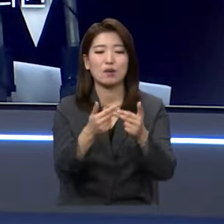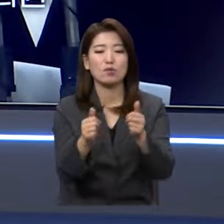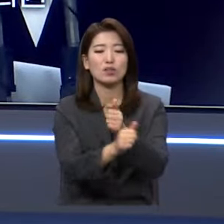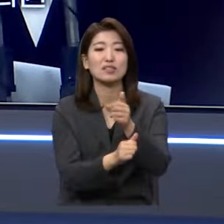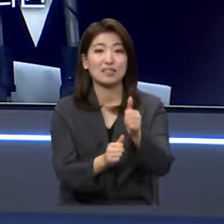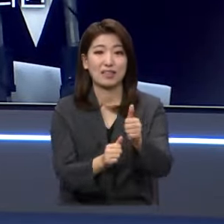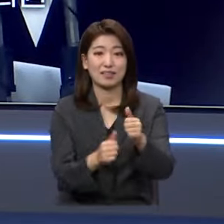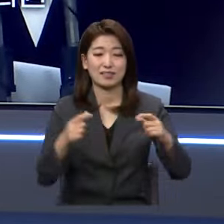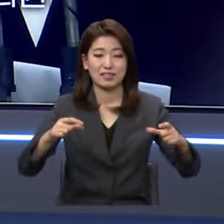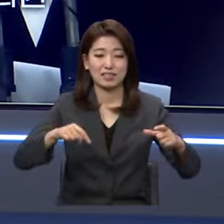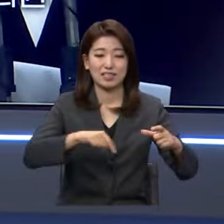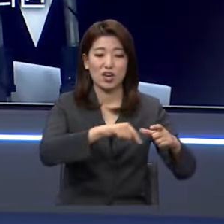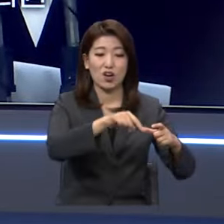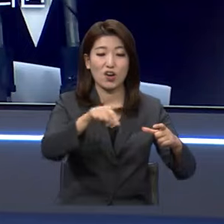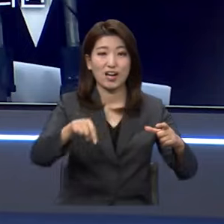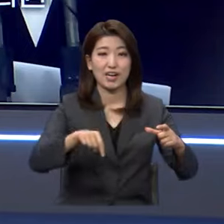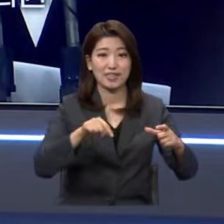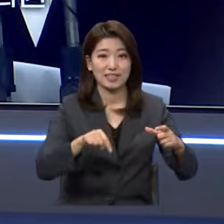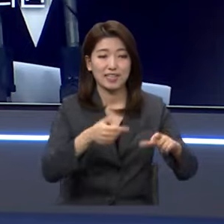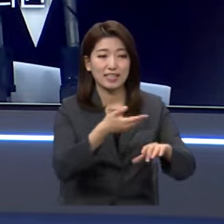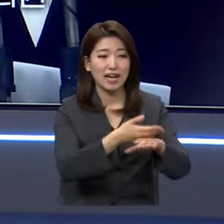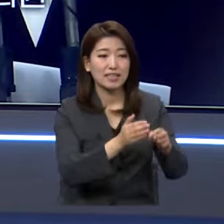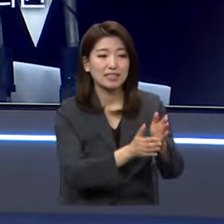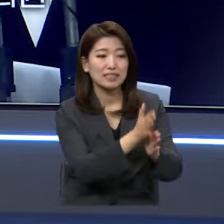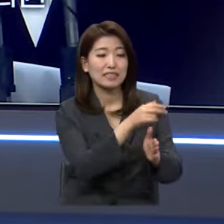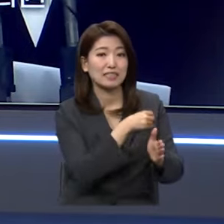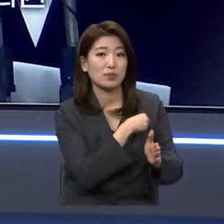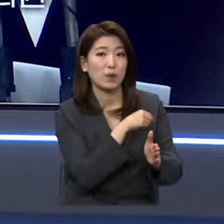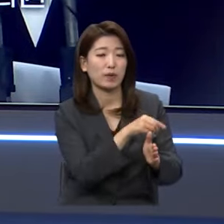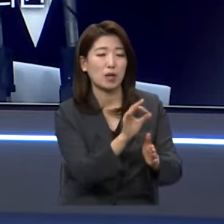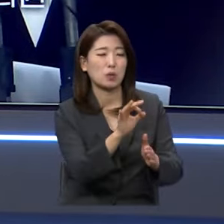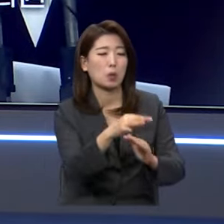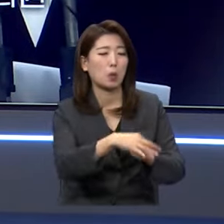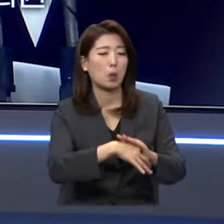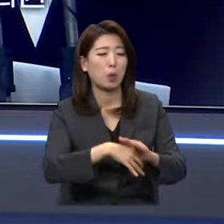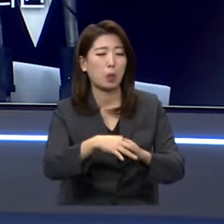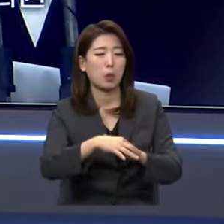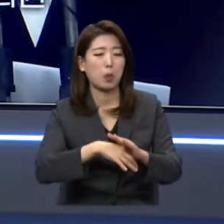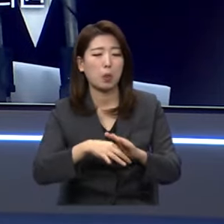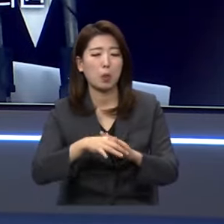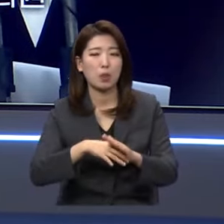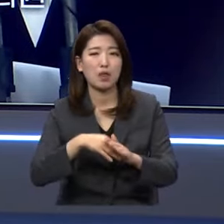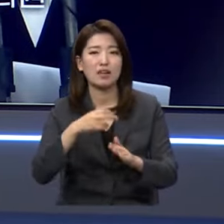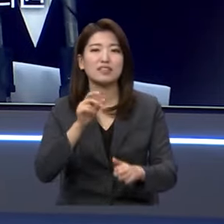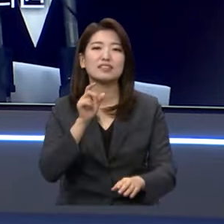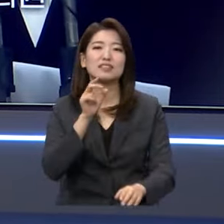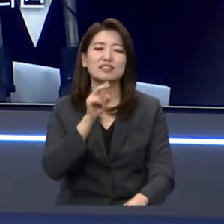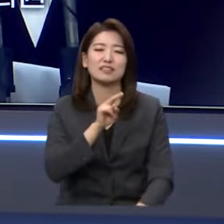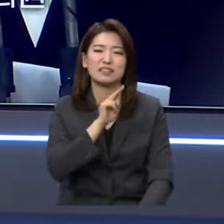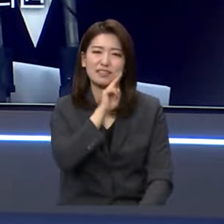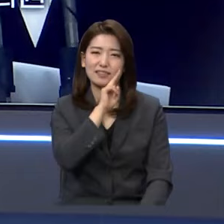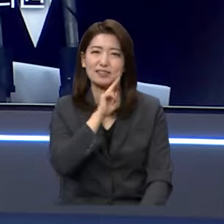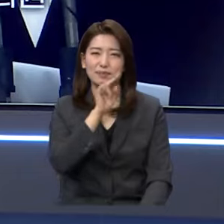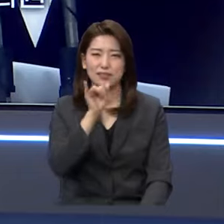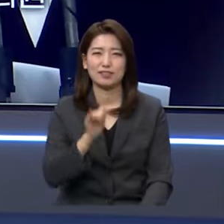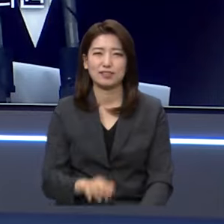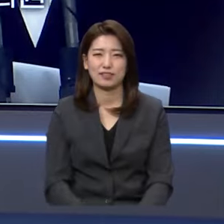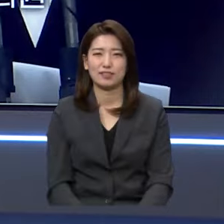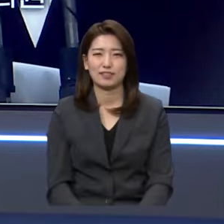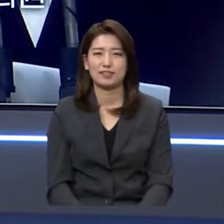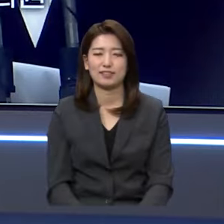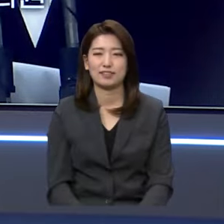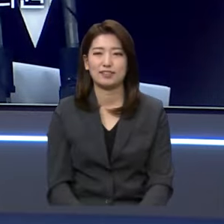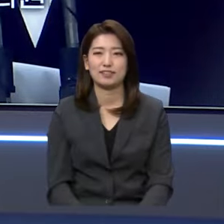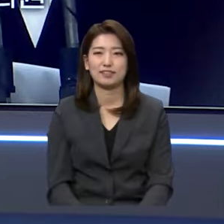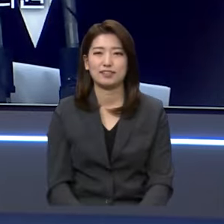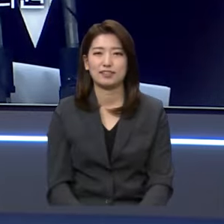지역에 다른 뭐 이런 시의원이나 다른 사람들한테 돈 봉수를 받았다 의혹이 제기가 됐었습니다 제기가 됐는데